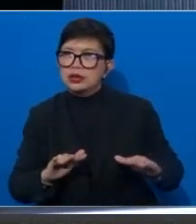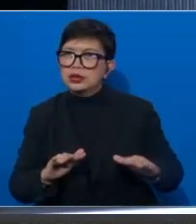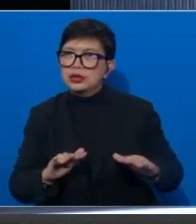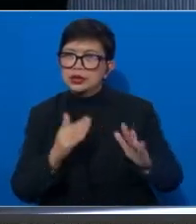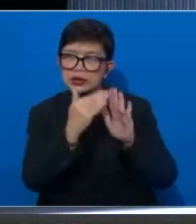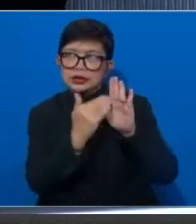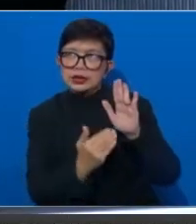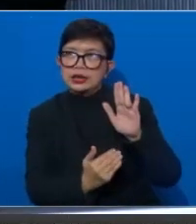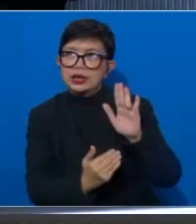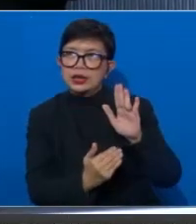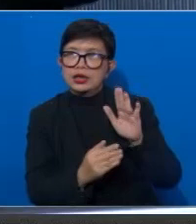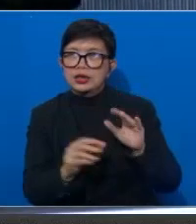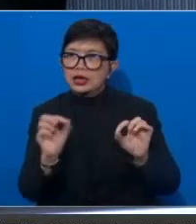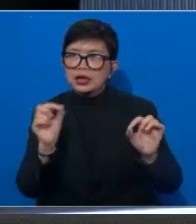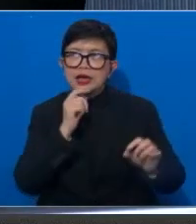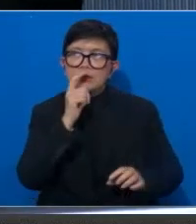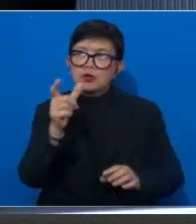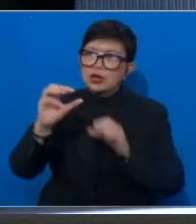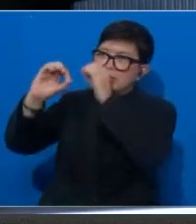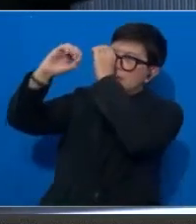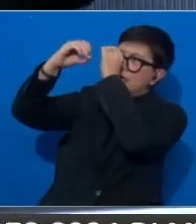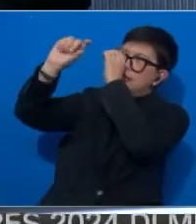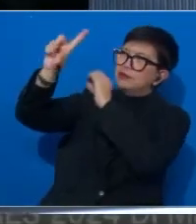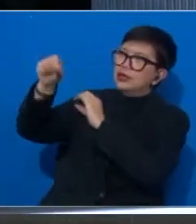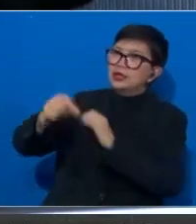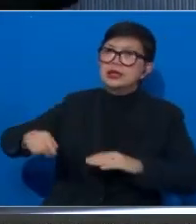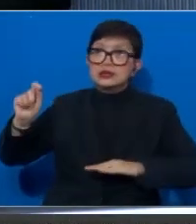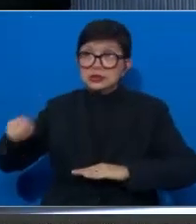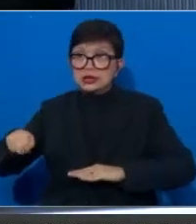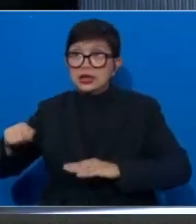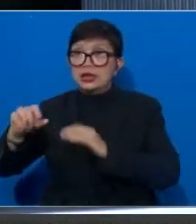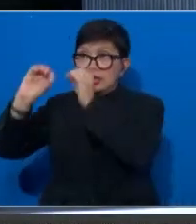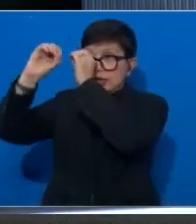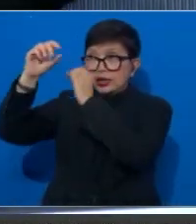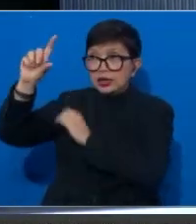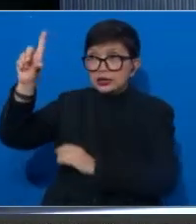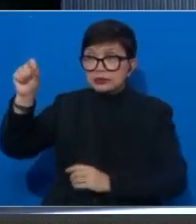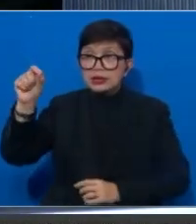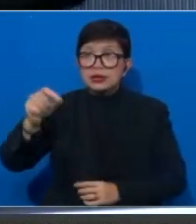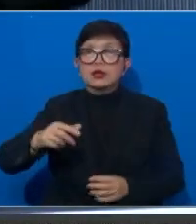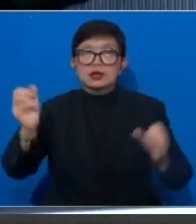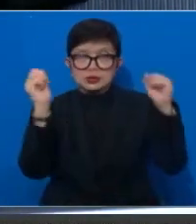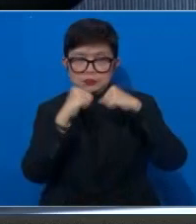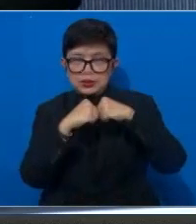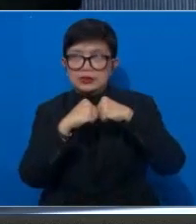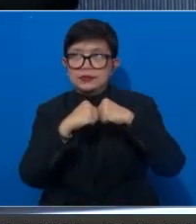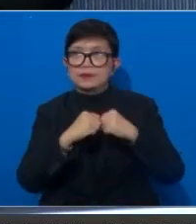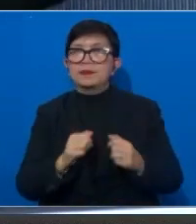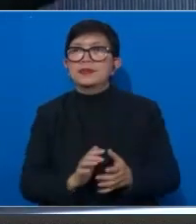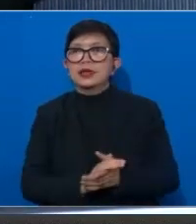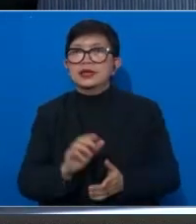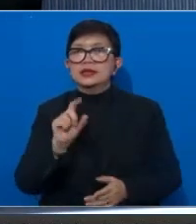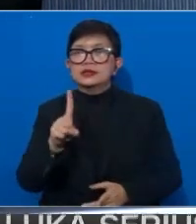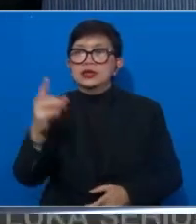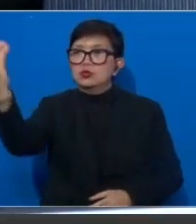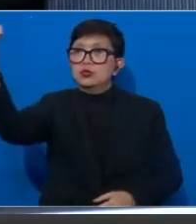serta ketiadaan laporan melihat hilal, sidang isbat secara mufakat menetapkan bahwa 1